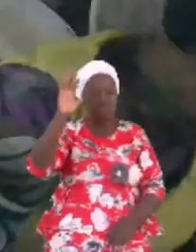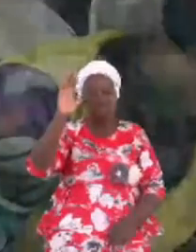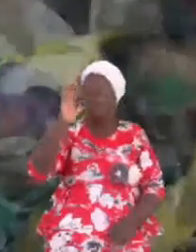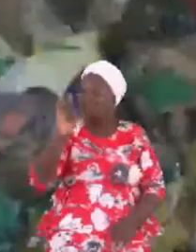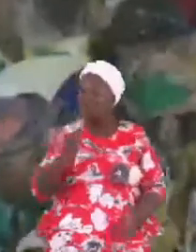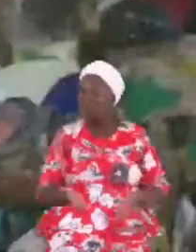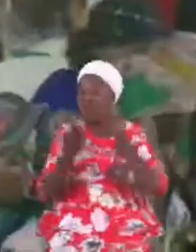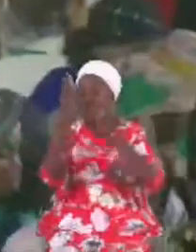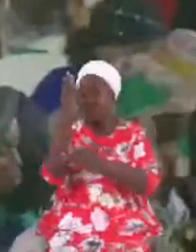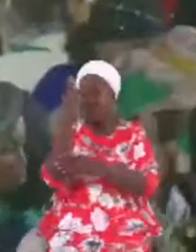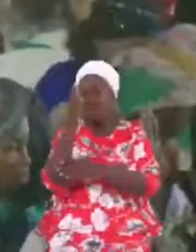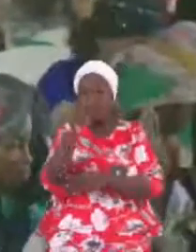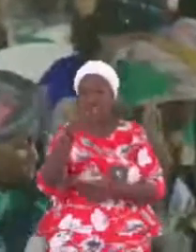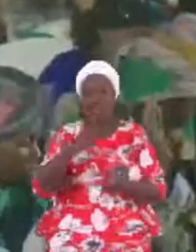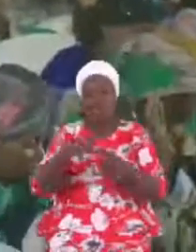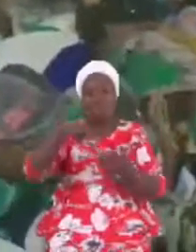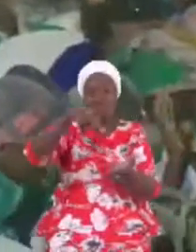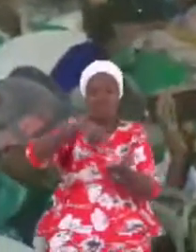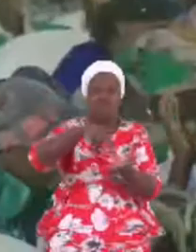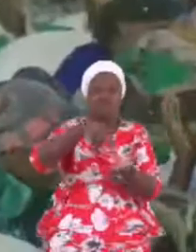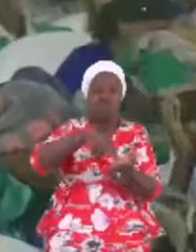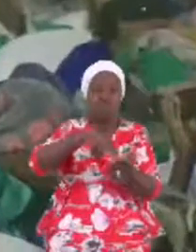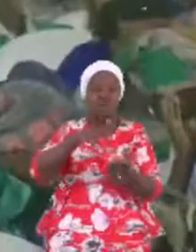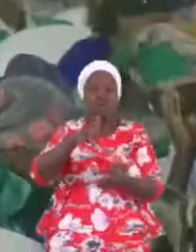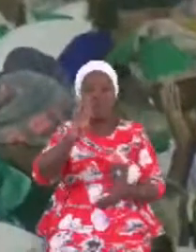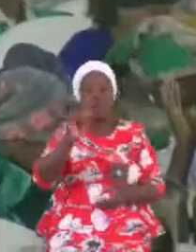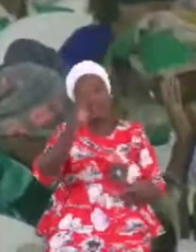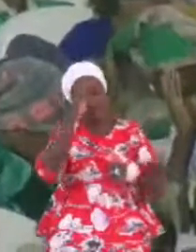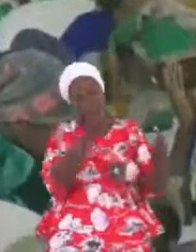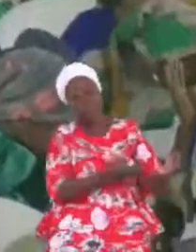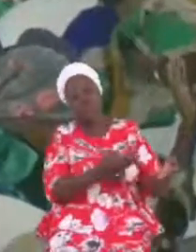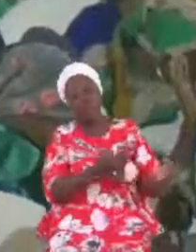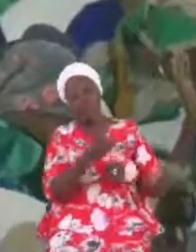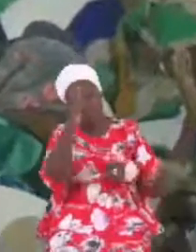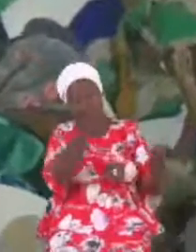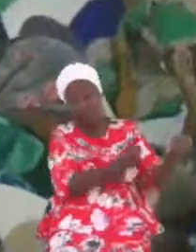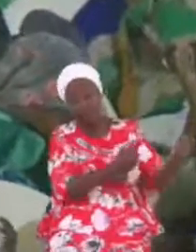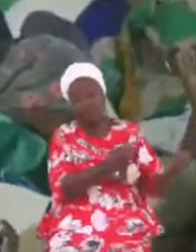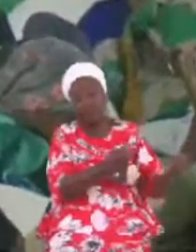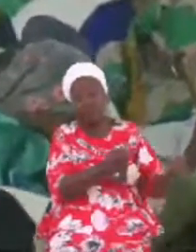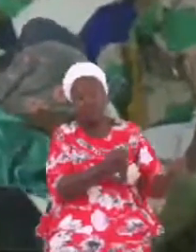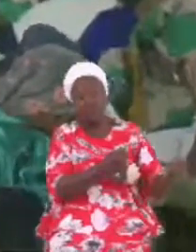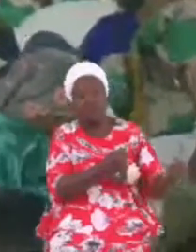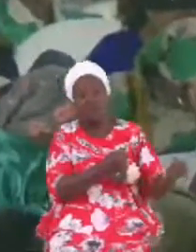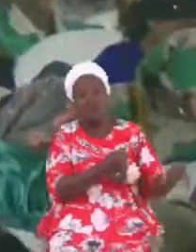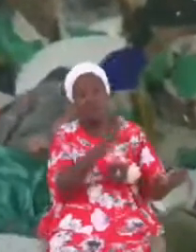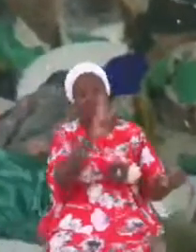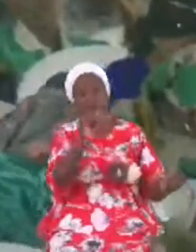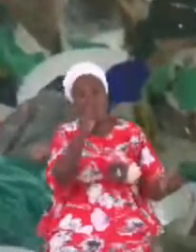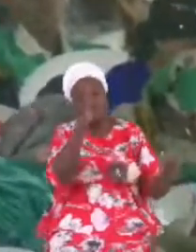main, lève-toi, par la foi, lève-toi, pour Christ,